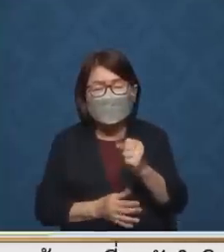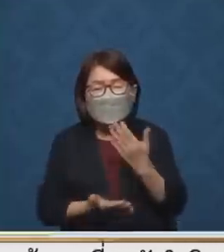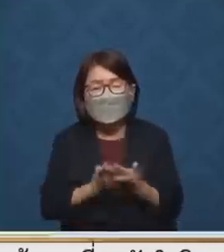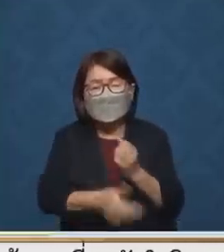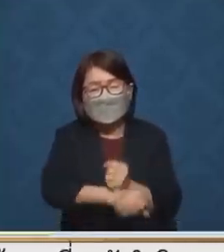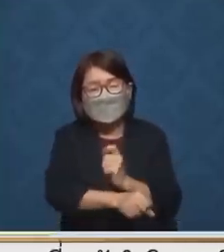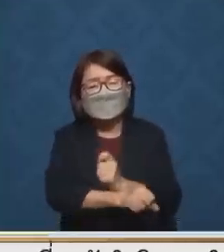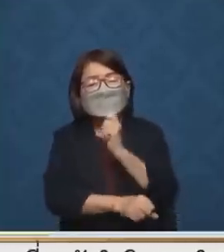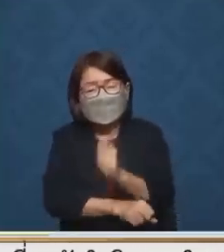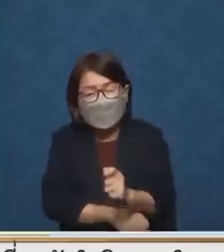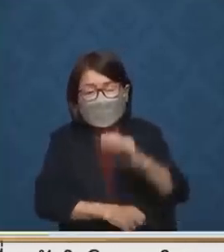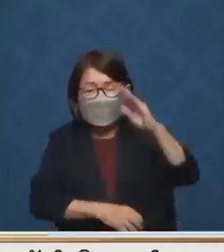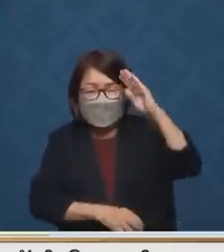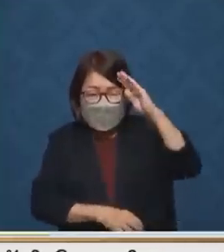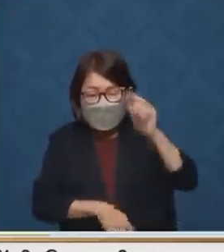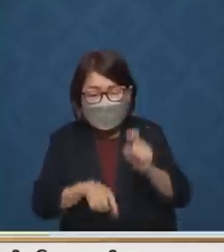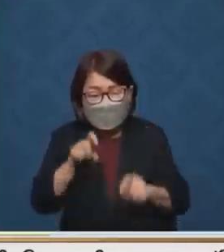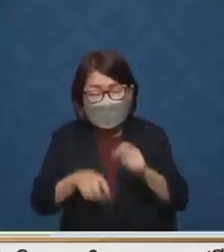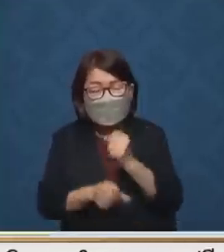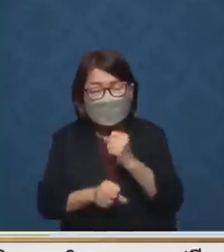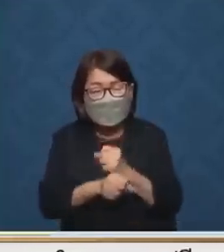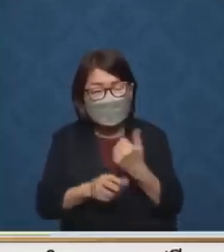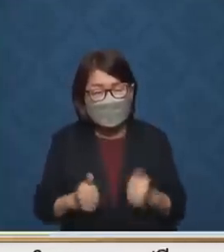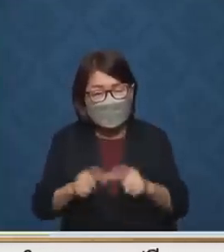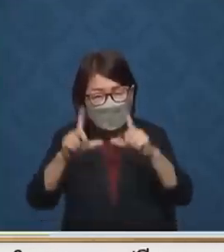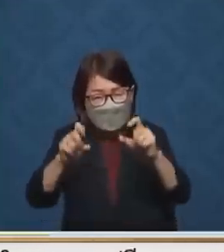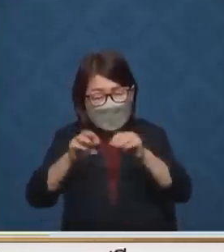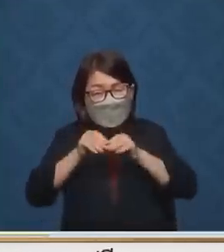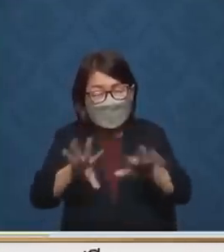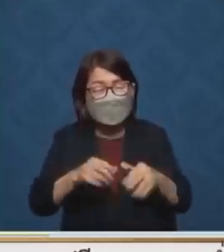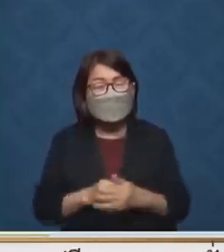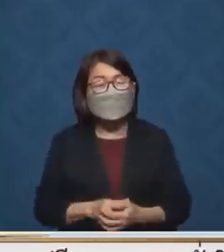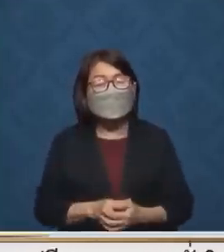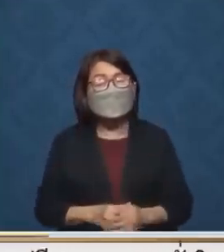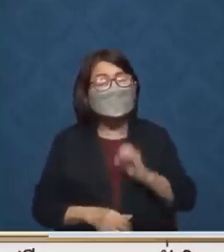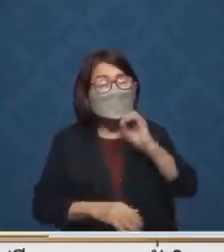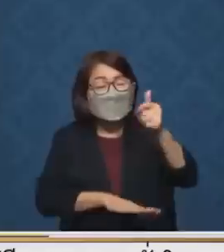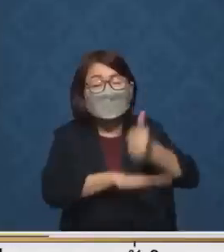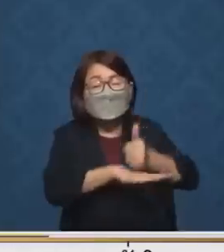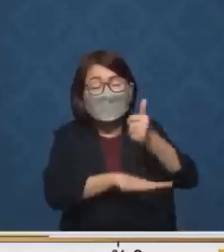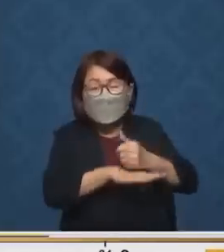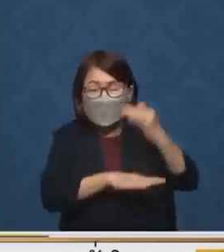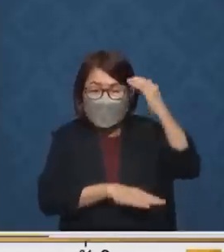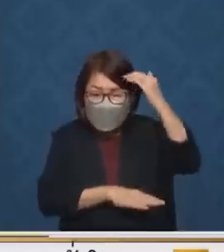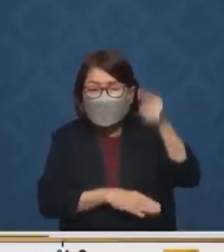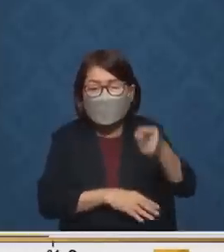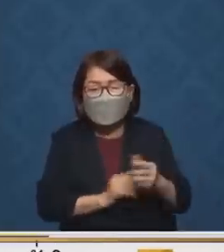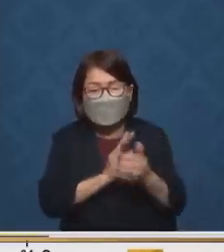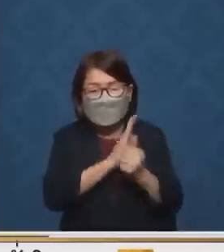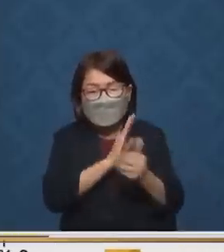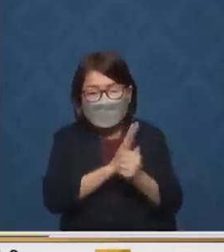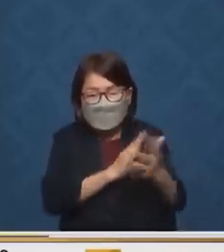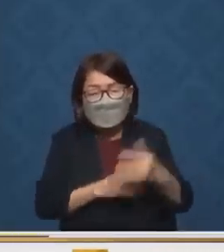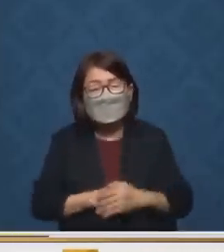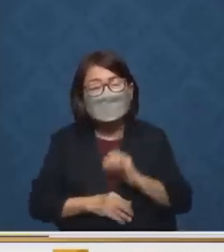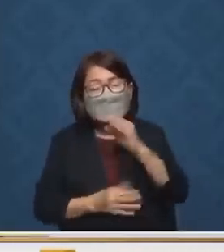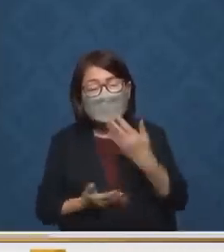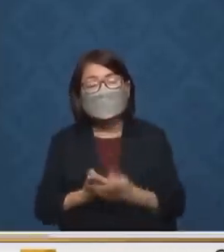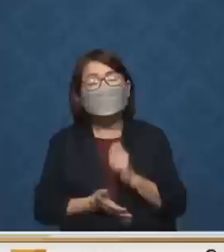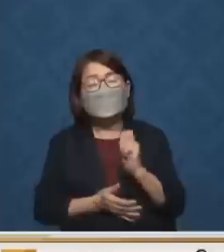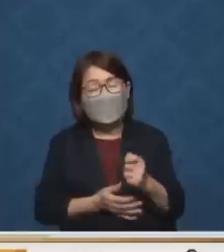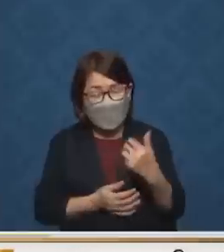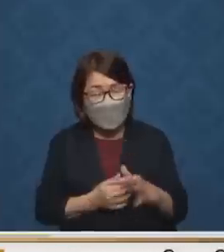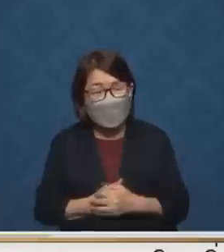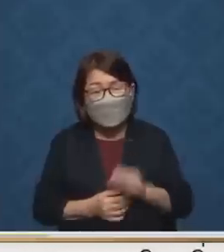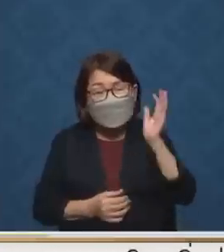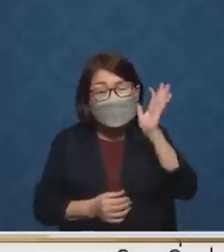เรียงของน้แล้วเอามาถ่ายรูปหมสักครู่แล้บอกผู้บคัปญชา ผู้ได้สติปัญญาู้ได้ความสามารบอก จ่ายแล้วไม่เช